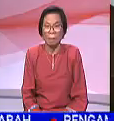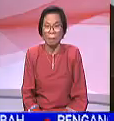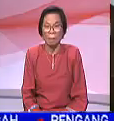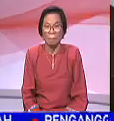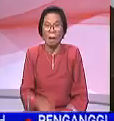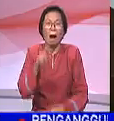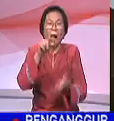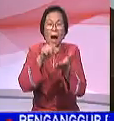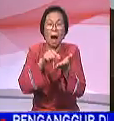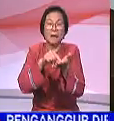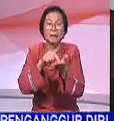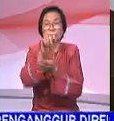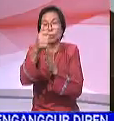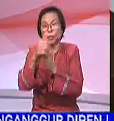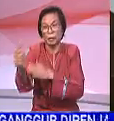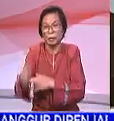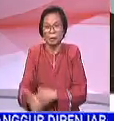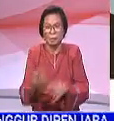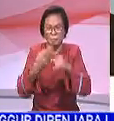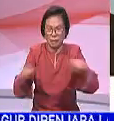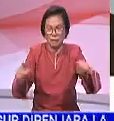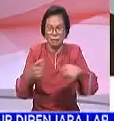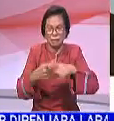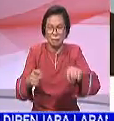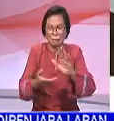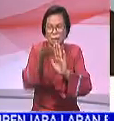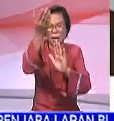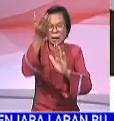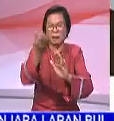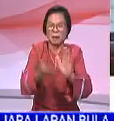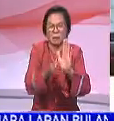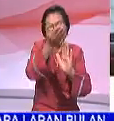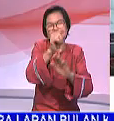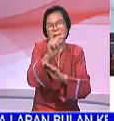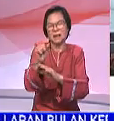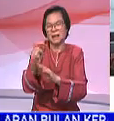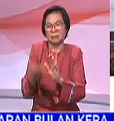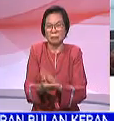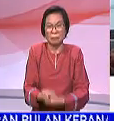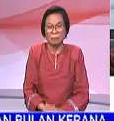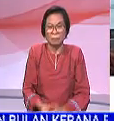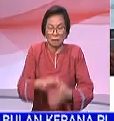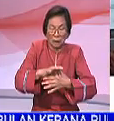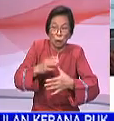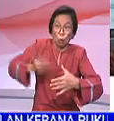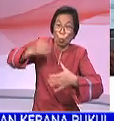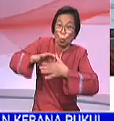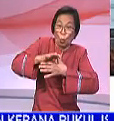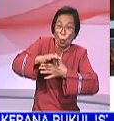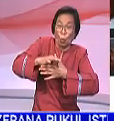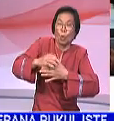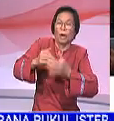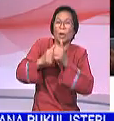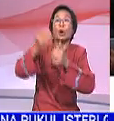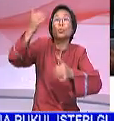ya biasa tak beza kuat naik harga naik tak banyak mana lah harga daging kalau ikut dulu lah ni memang ada beza banyak